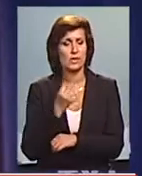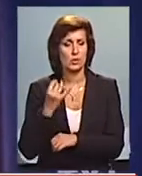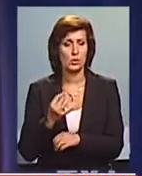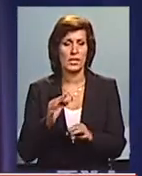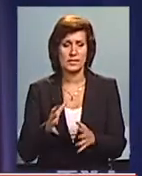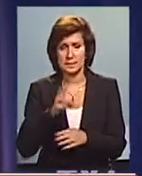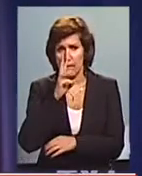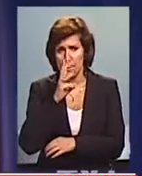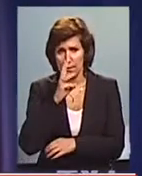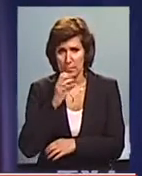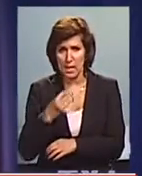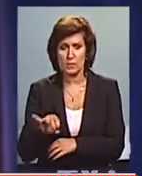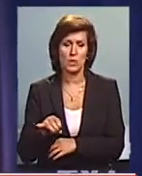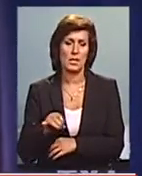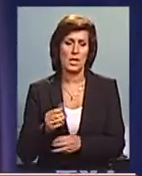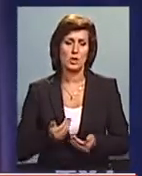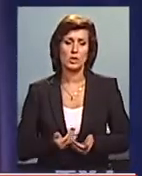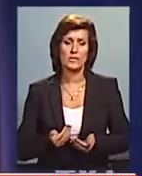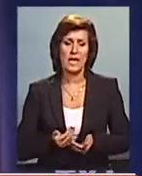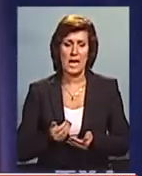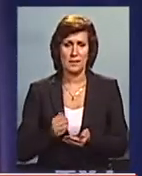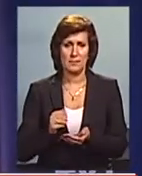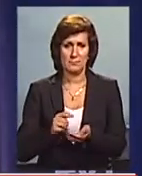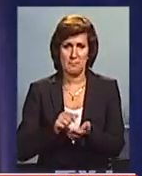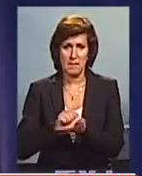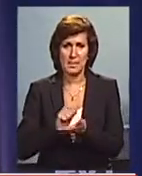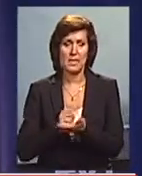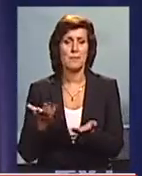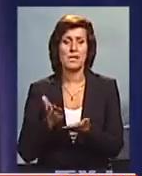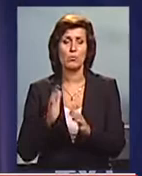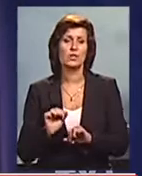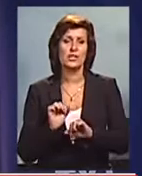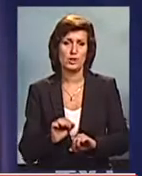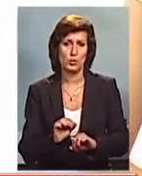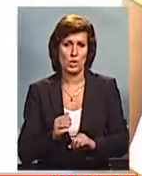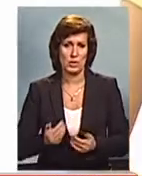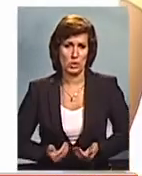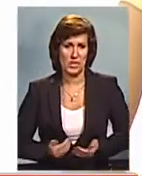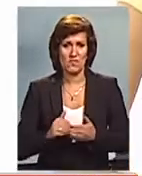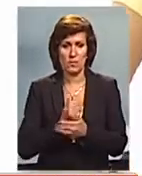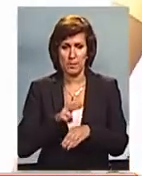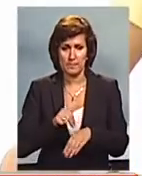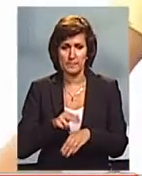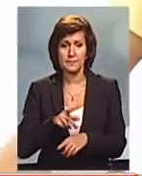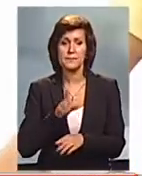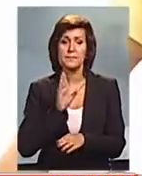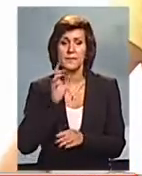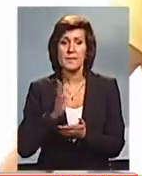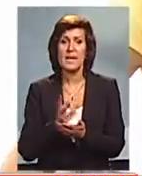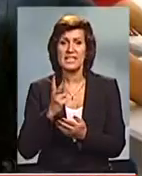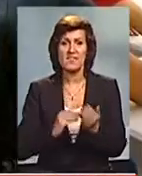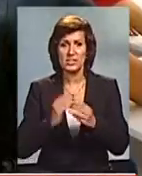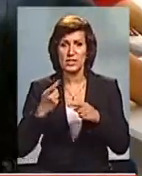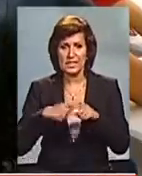Інтересуються, звісно, заробітною платою, соціальним пакетом, яка буде захищеність соціальна у нових поліцейських. Олеся Литвиненко має дві вищі